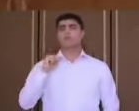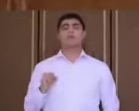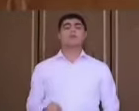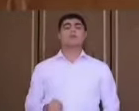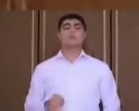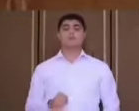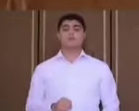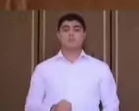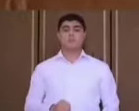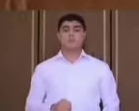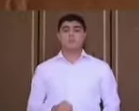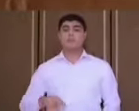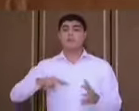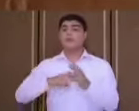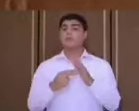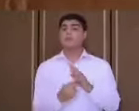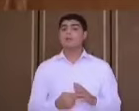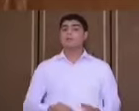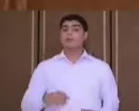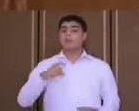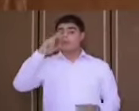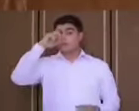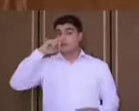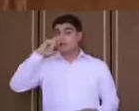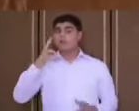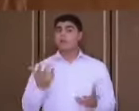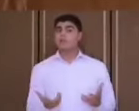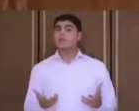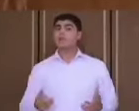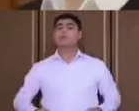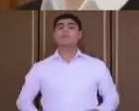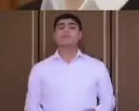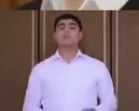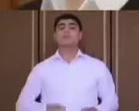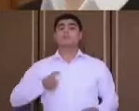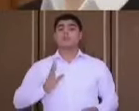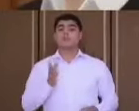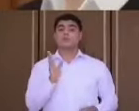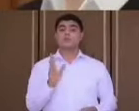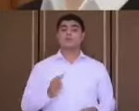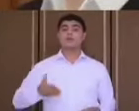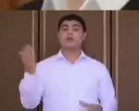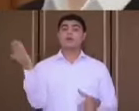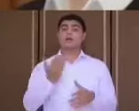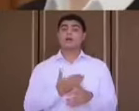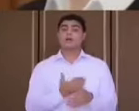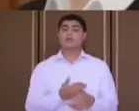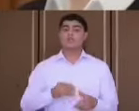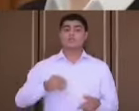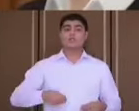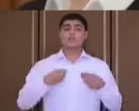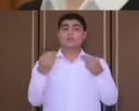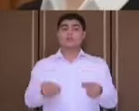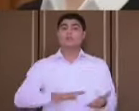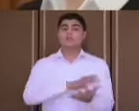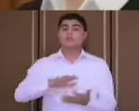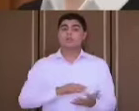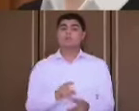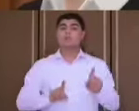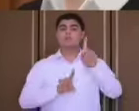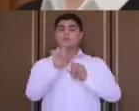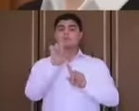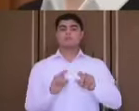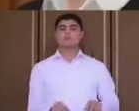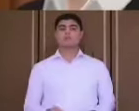خبر، ضربه يا جدو. طيب وعمل إيه الفلاح؟ الفلاح راح أهناسيا علشان يرفع